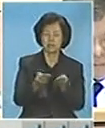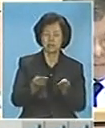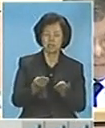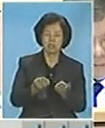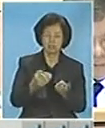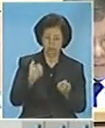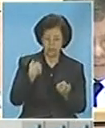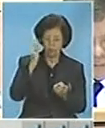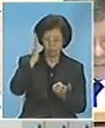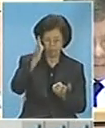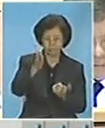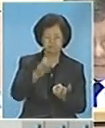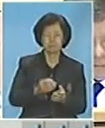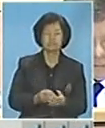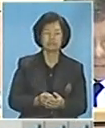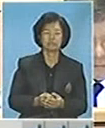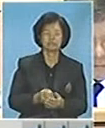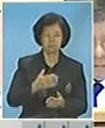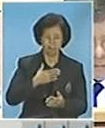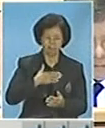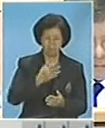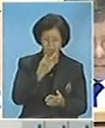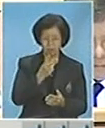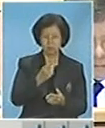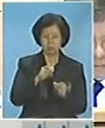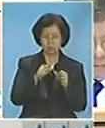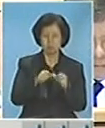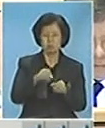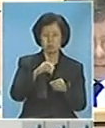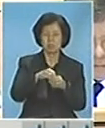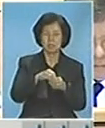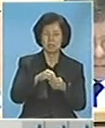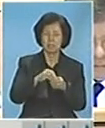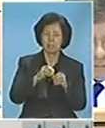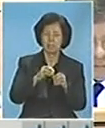จะเกิดขึ้นในอนาคตนั้นผมเห็นควรว่าควรอยู่ในอัตราที่